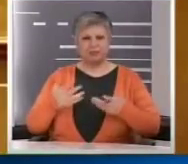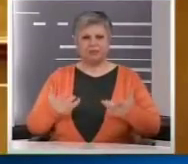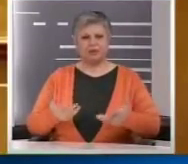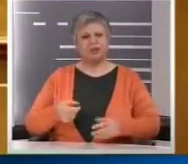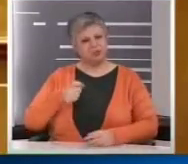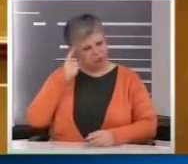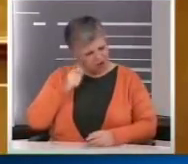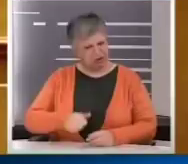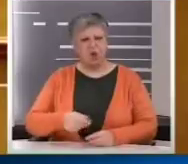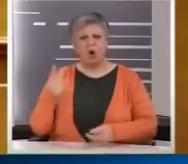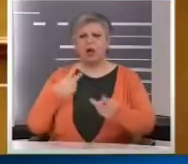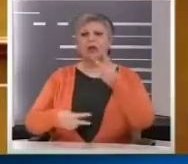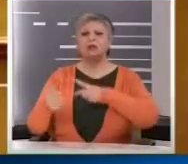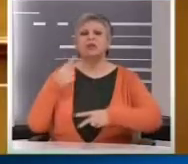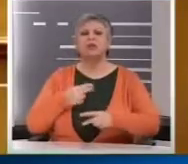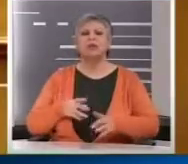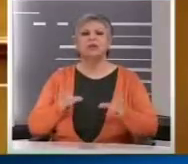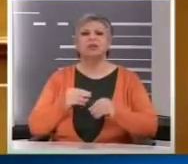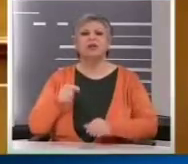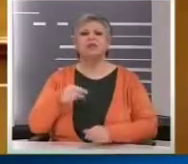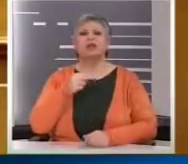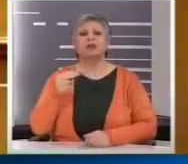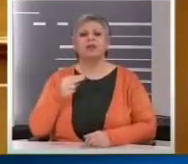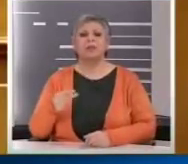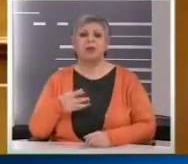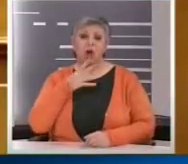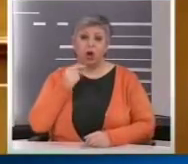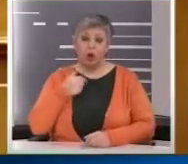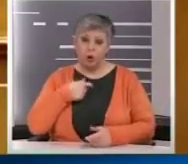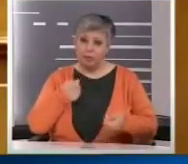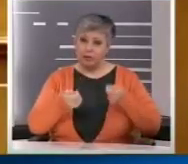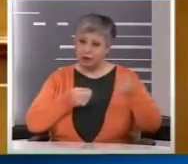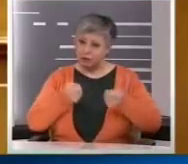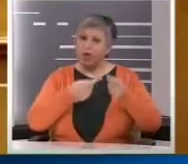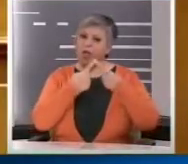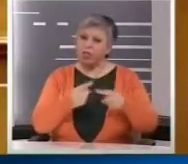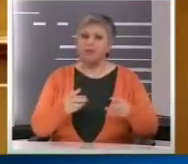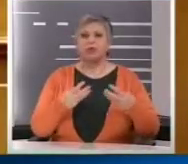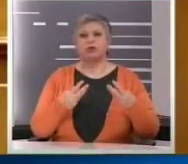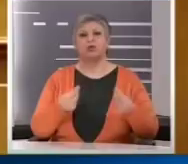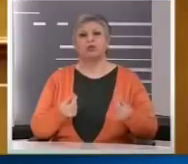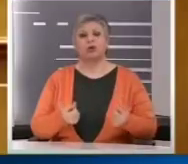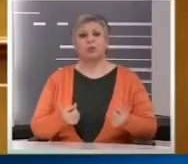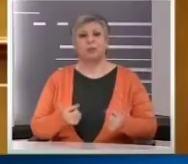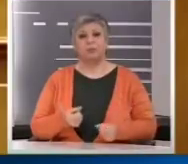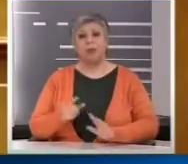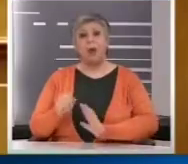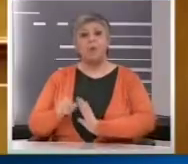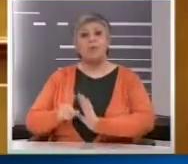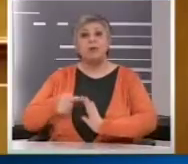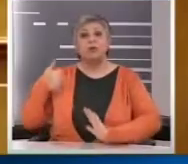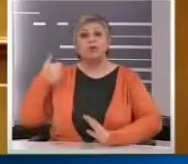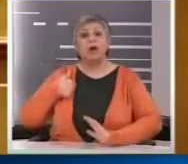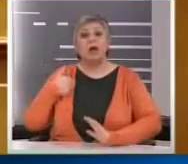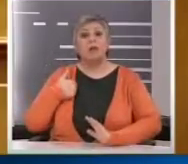ότι μας κατηγορείτε γι' αυτό. Γιατί είναι ένα άλλο δείγμα διακυβέρνησης. Μας κατηγορείτε γιατί για πρώτη φορά